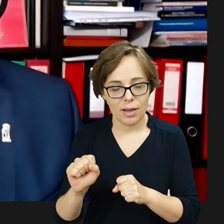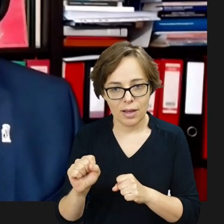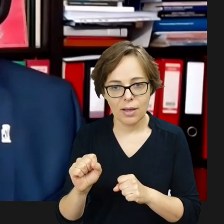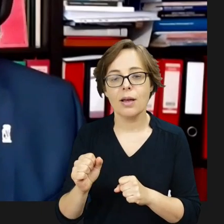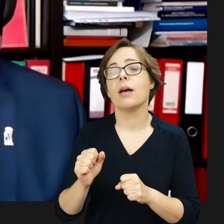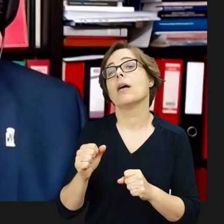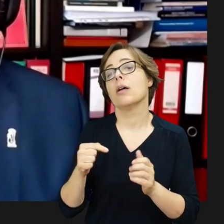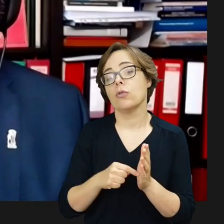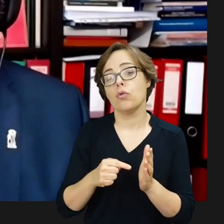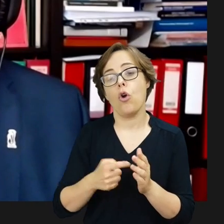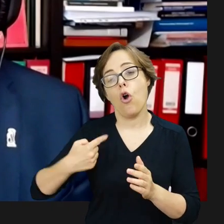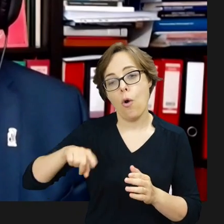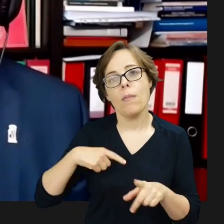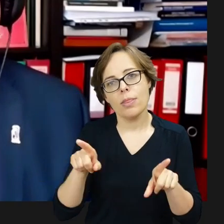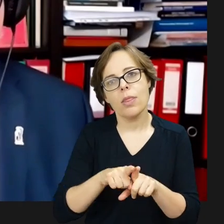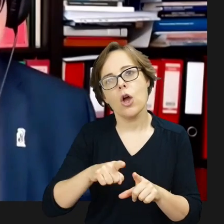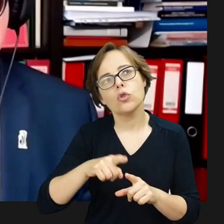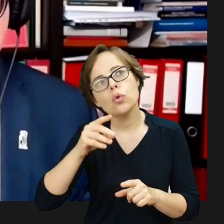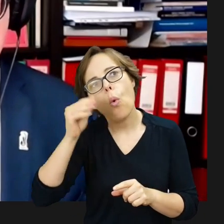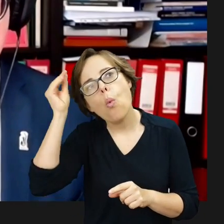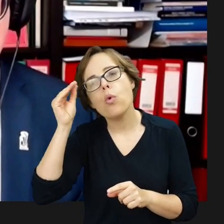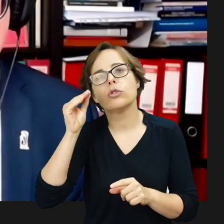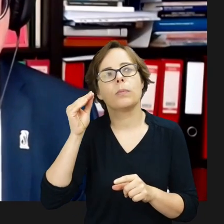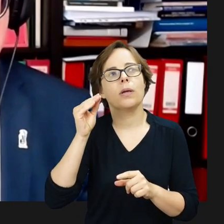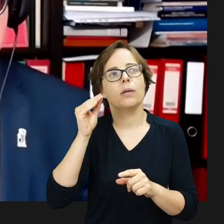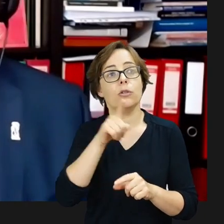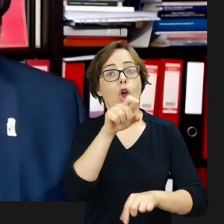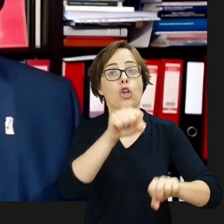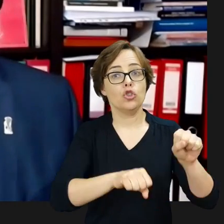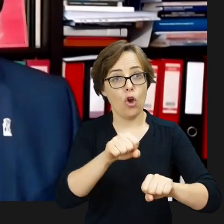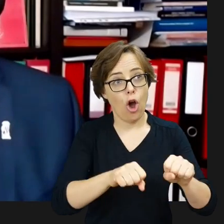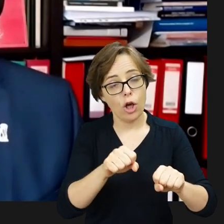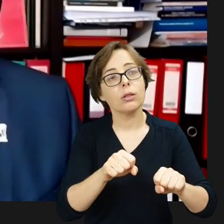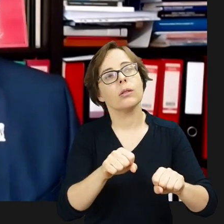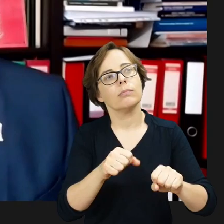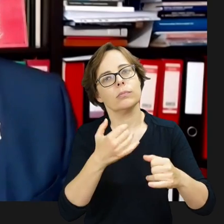uczymy się prawa do sądu z zupełnie innej perspektywy. I to jest